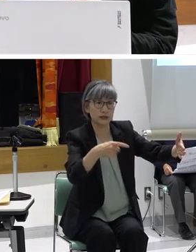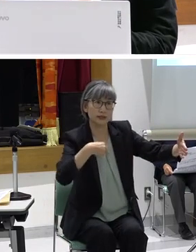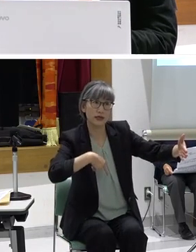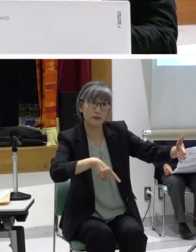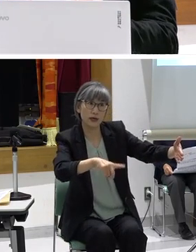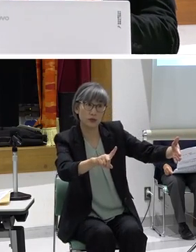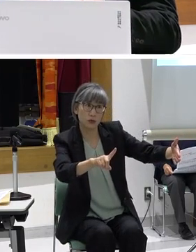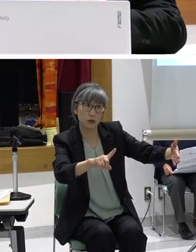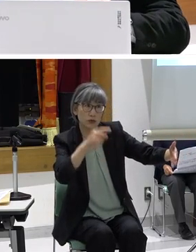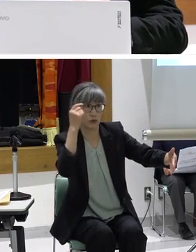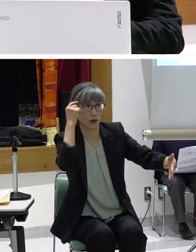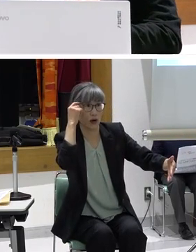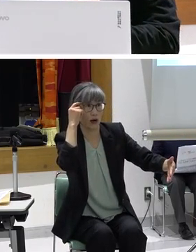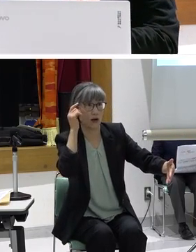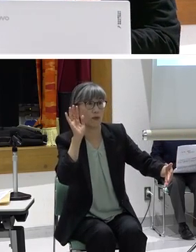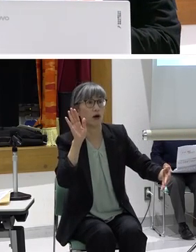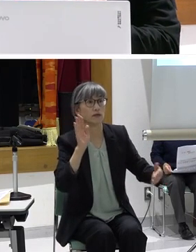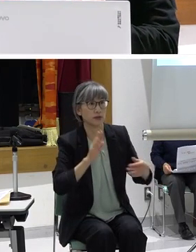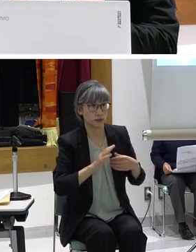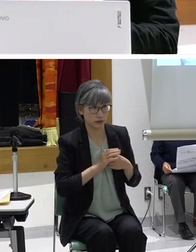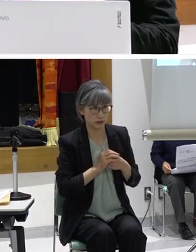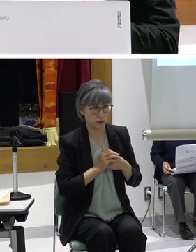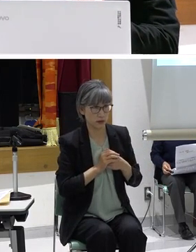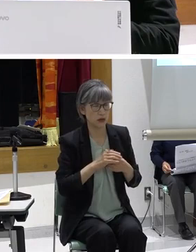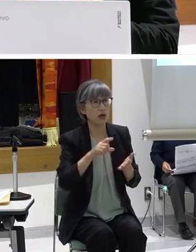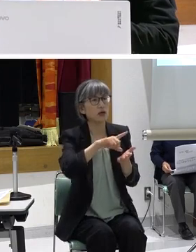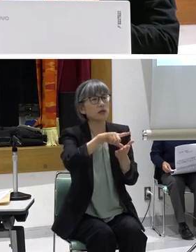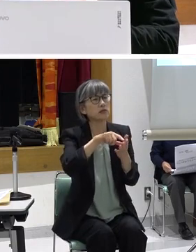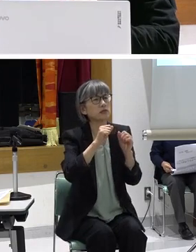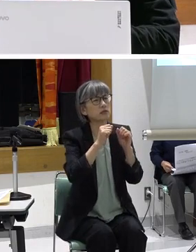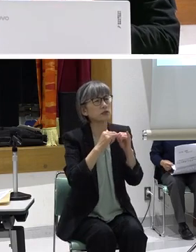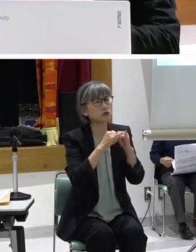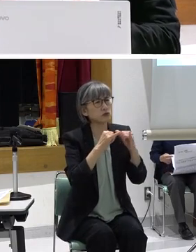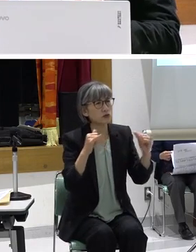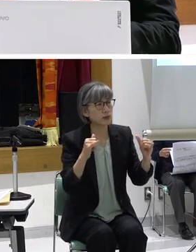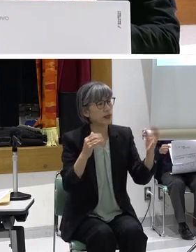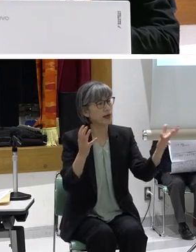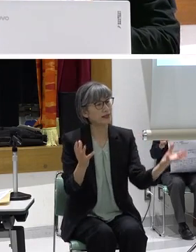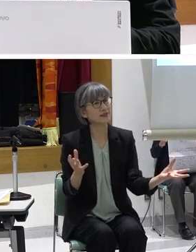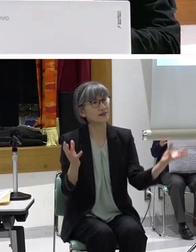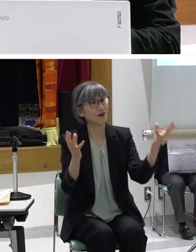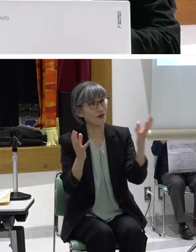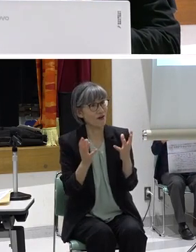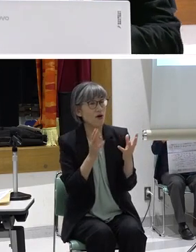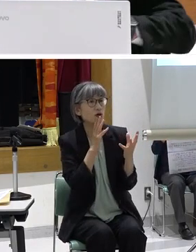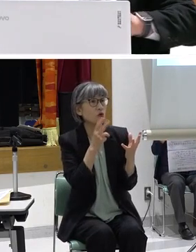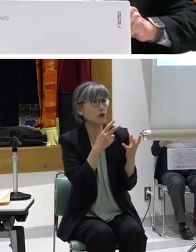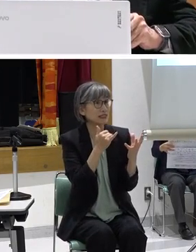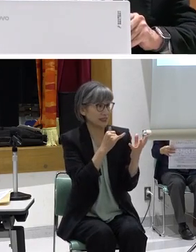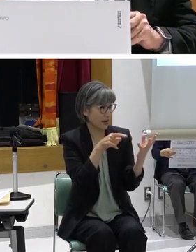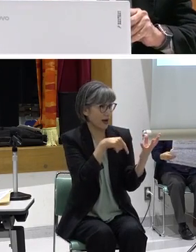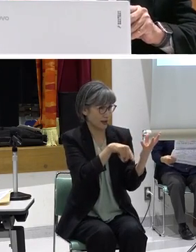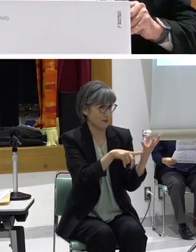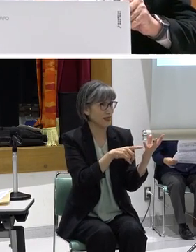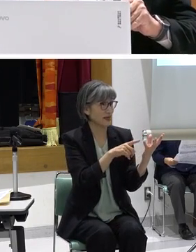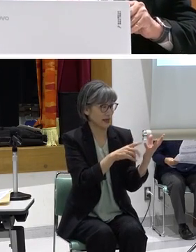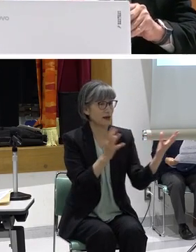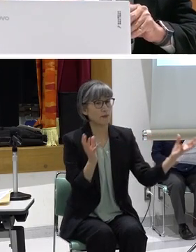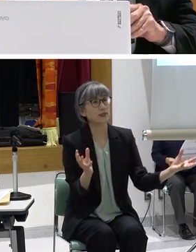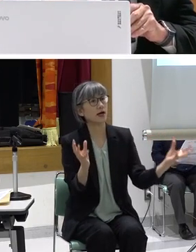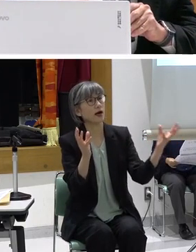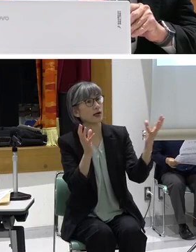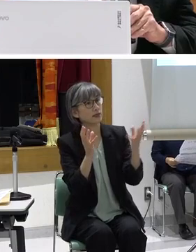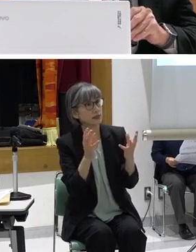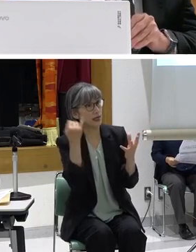されたりしています。やっぱりこれは、地域住民の人が参加をしたからだ、当事者が参画したからだと思うんです。で、さて、